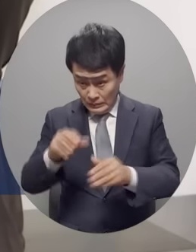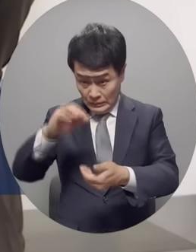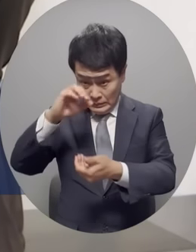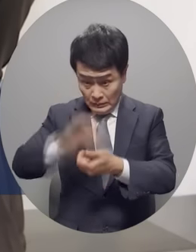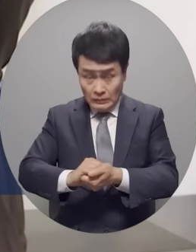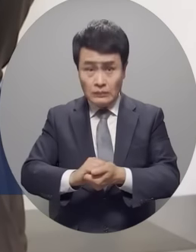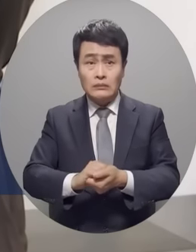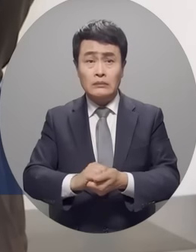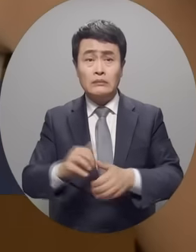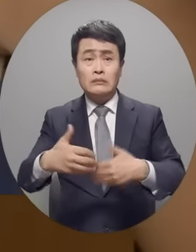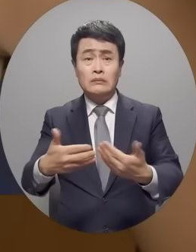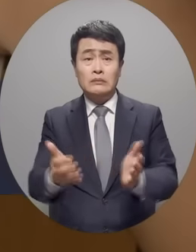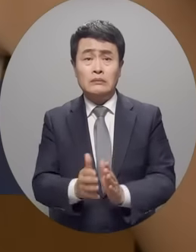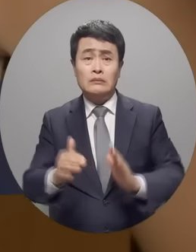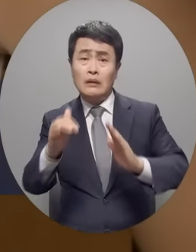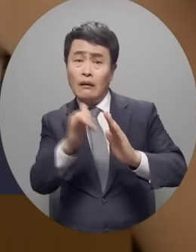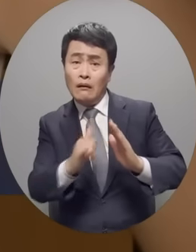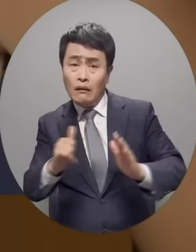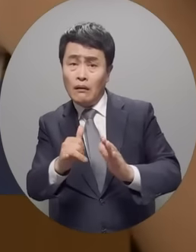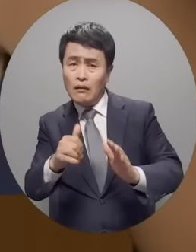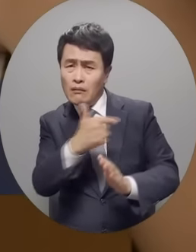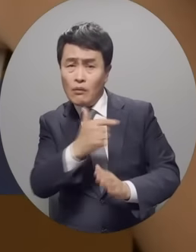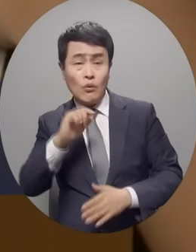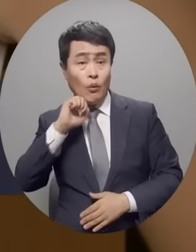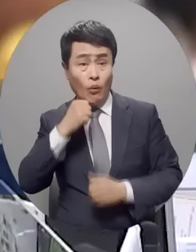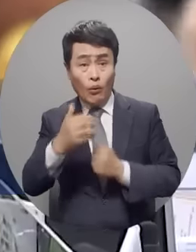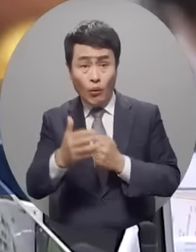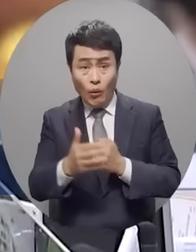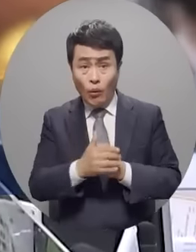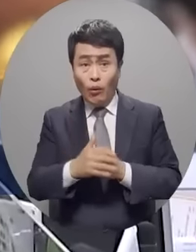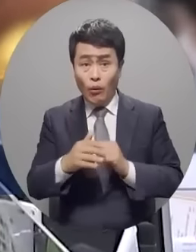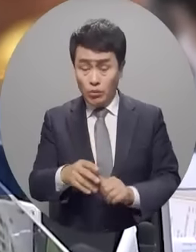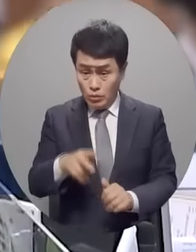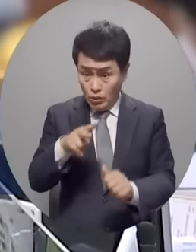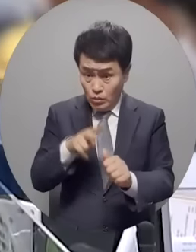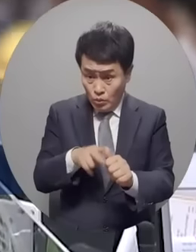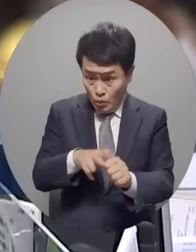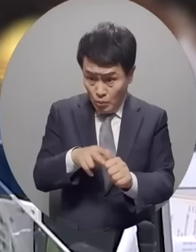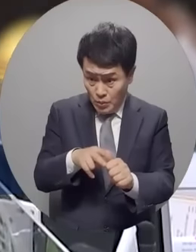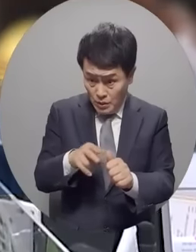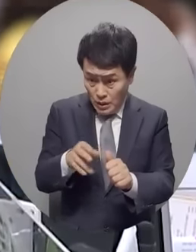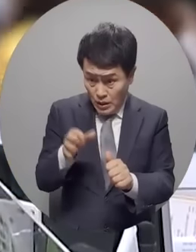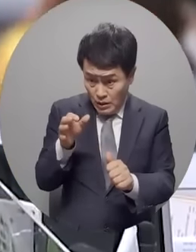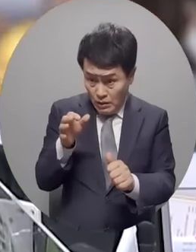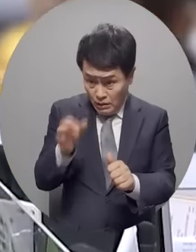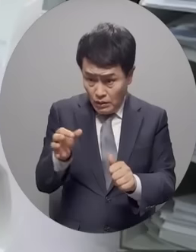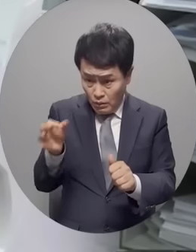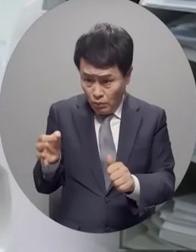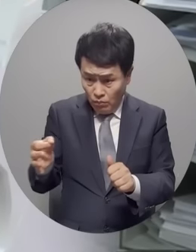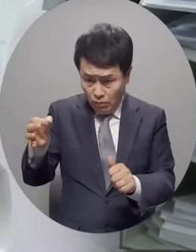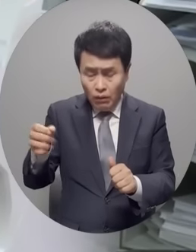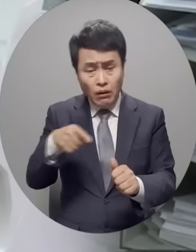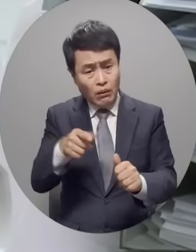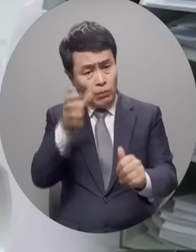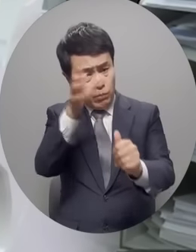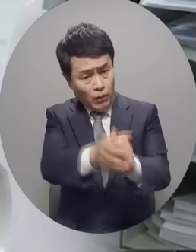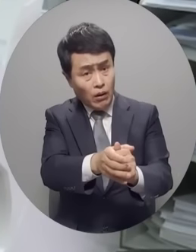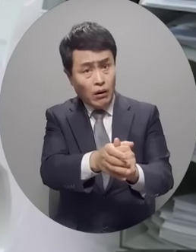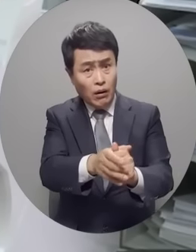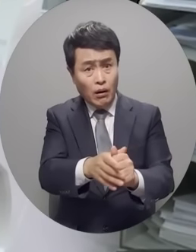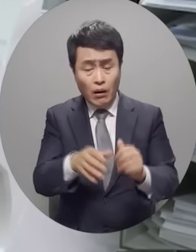가계들이 굉장히 계획 세우기가 굉장히 어렵거든요. 금융 소비자한테 그 비용을 떠넘기는 거기 때문에 당국은 대출 풍선